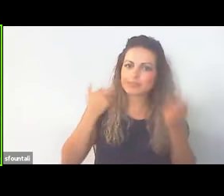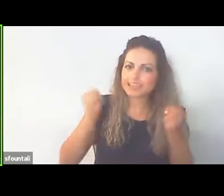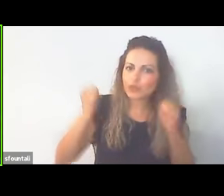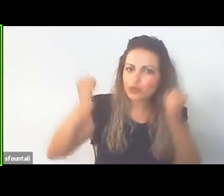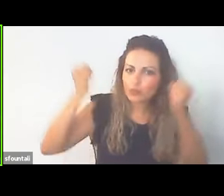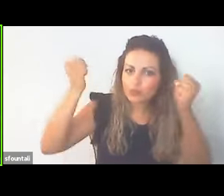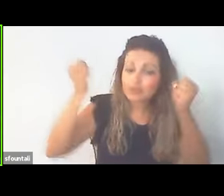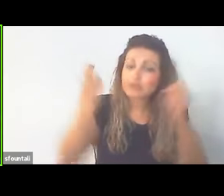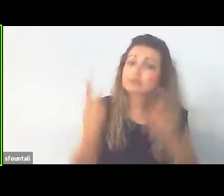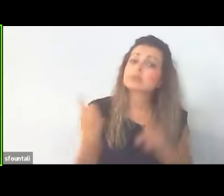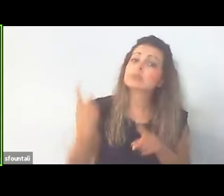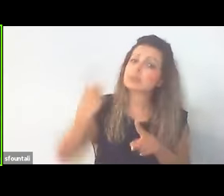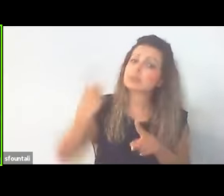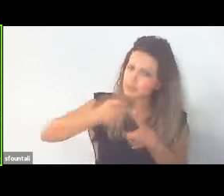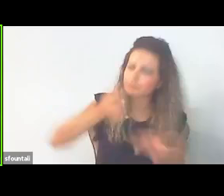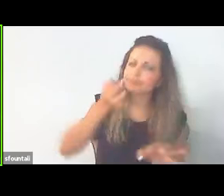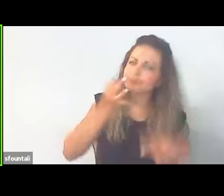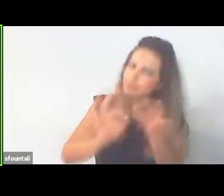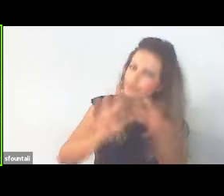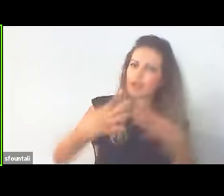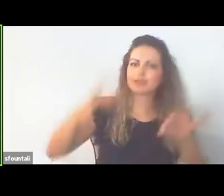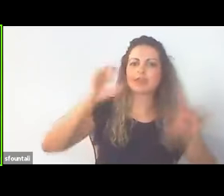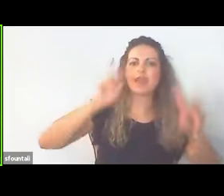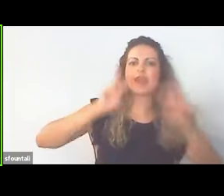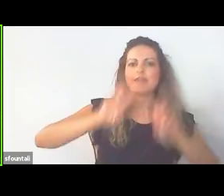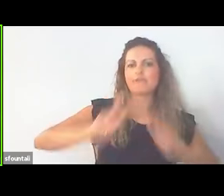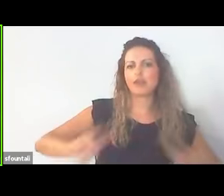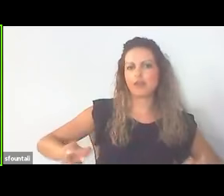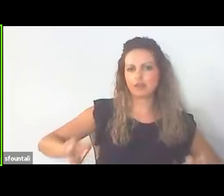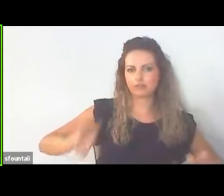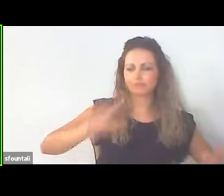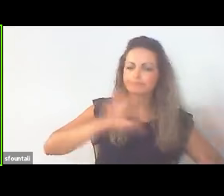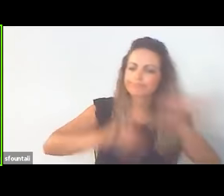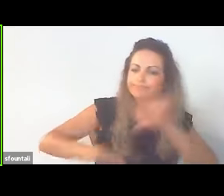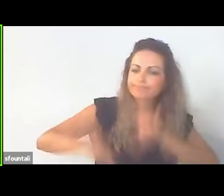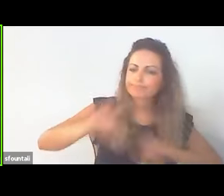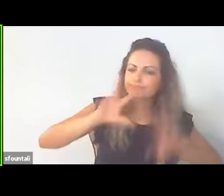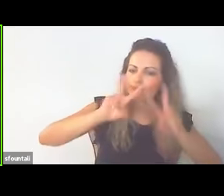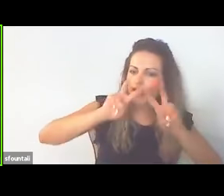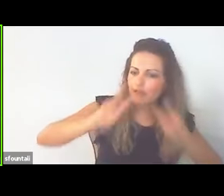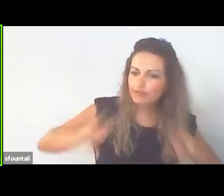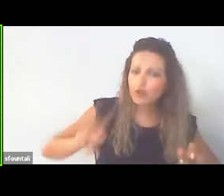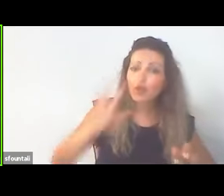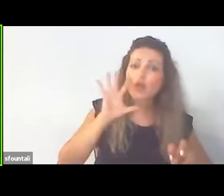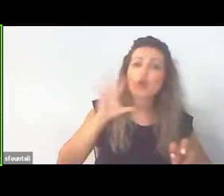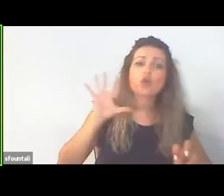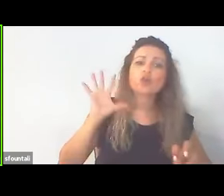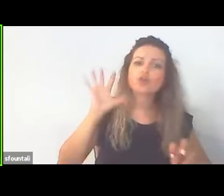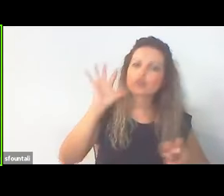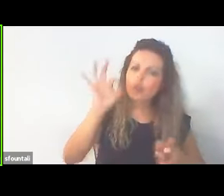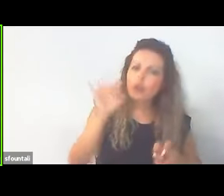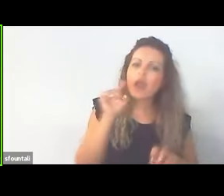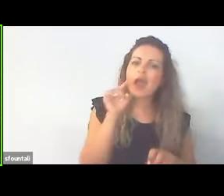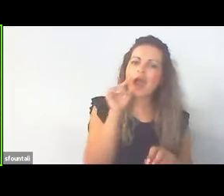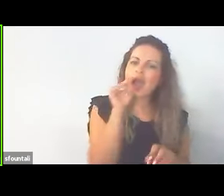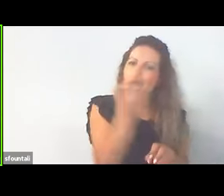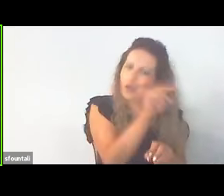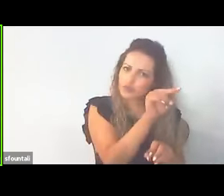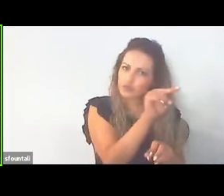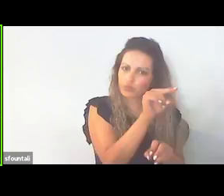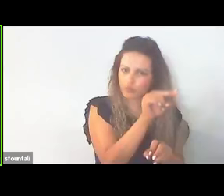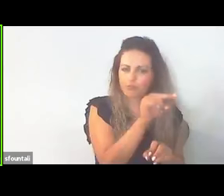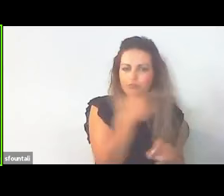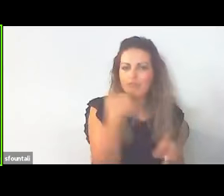έρευνα που είναι αναγκαία για να μπορέσει να θεμελιωθεί μια τέτοια εκστρατεία. Αποτέλεσε λοιπόν η συγκεκριμένη